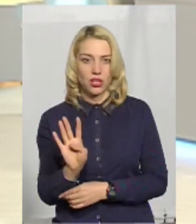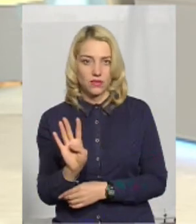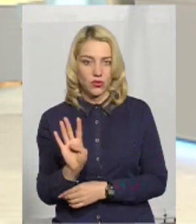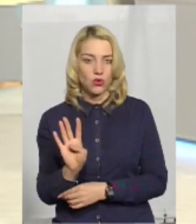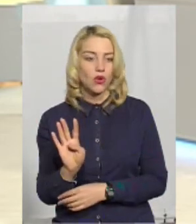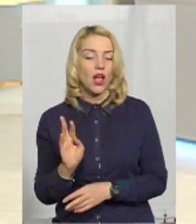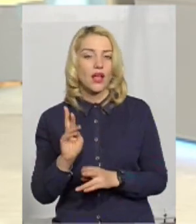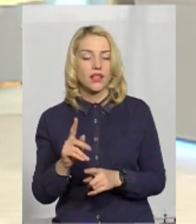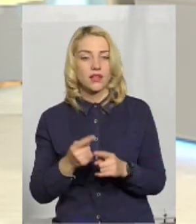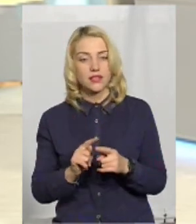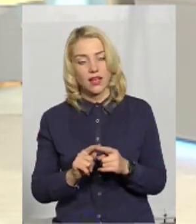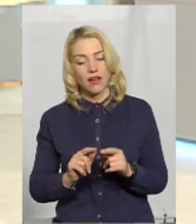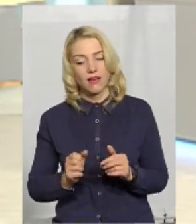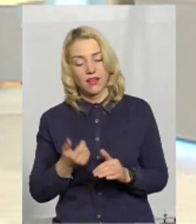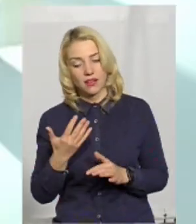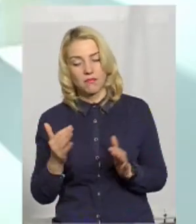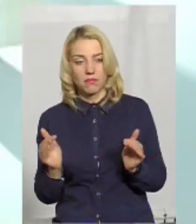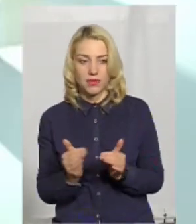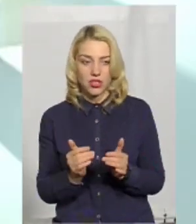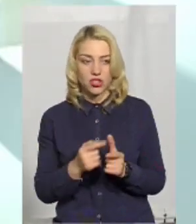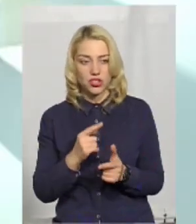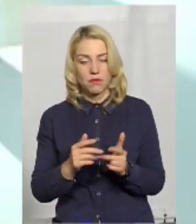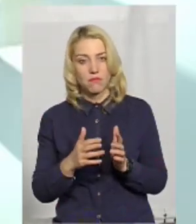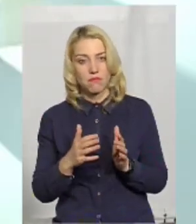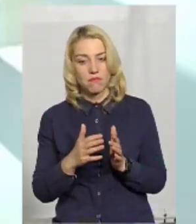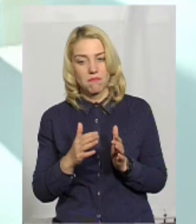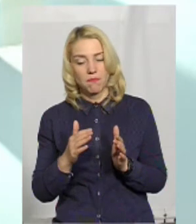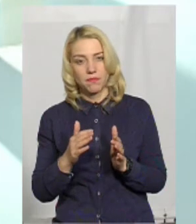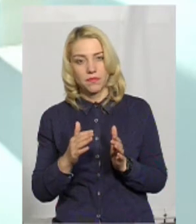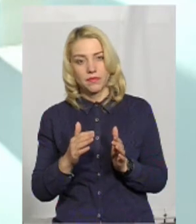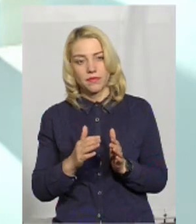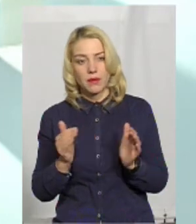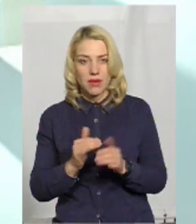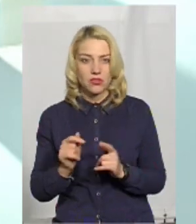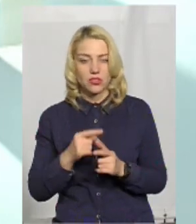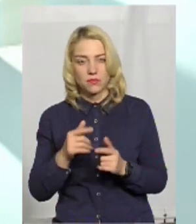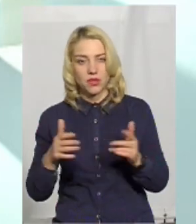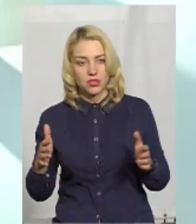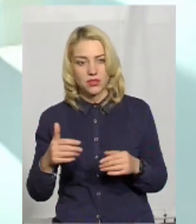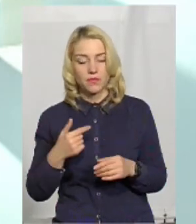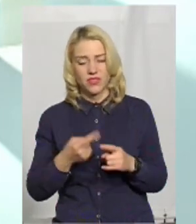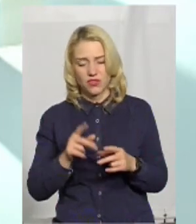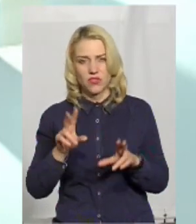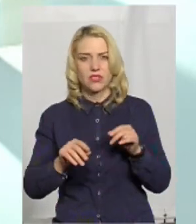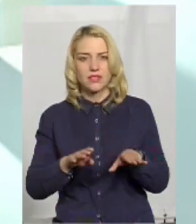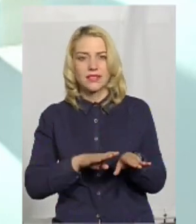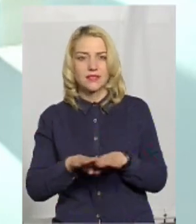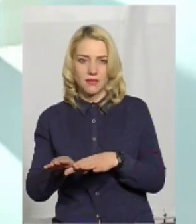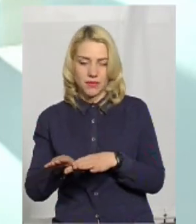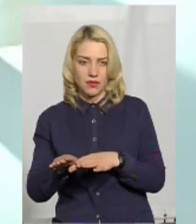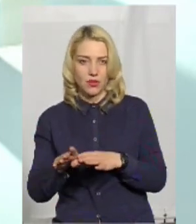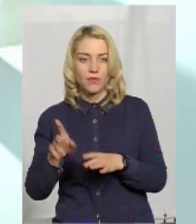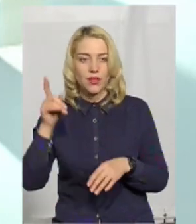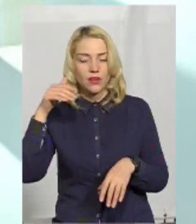ця кількість? Вона більше, менше, ніж вона, минулі роки? Вона, в принципі, вона стабільна. Просто, розумієте, якщо раніше